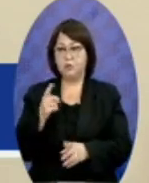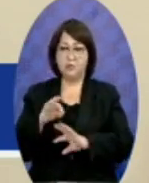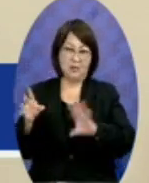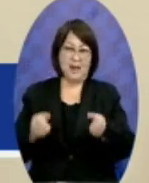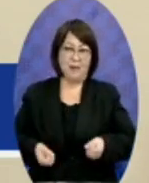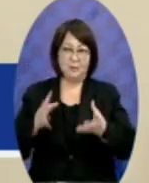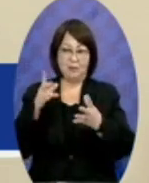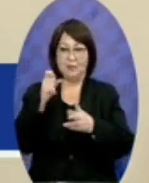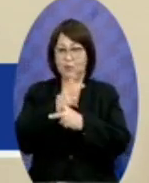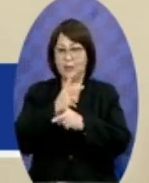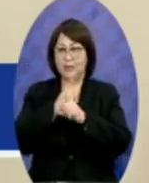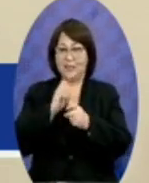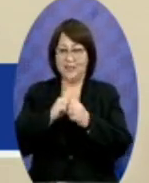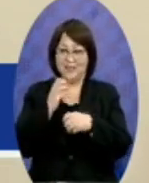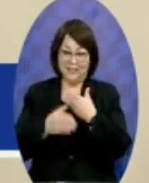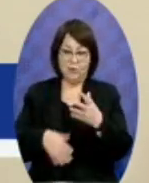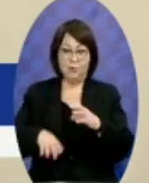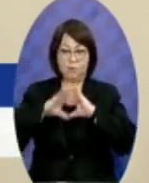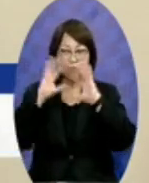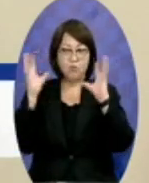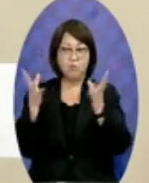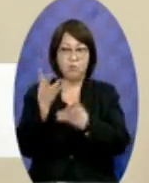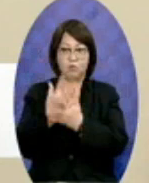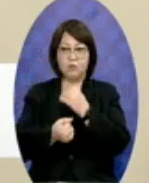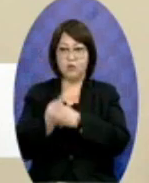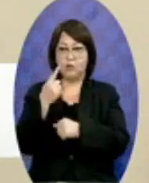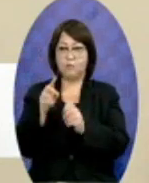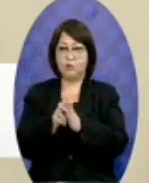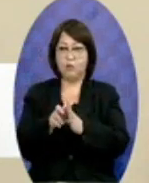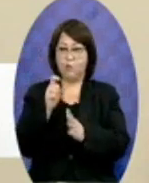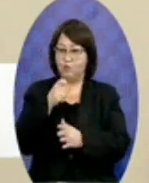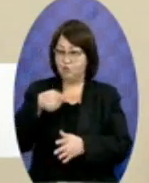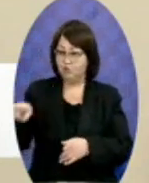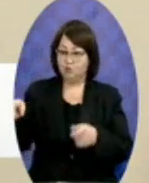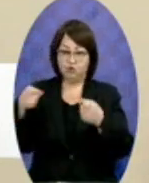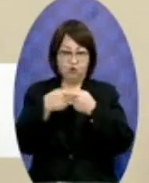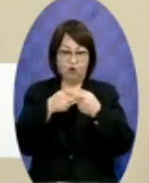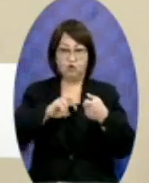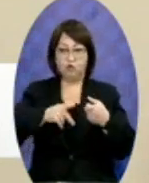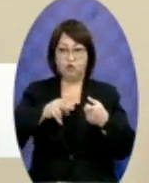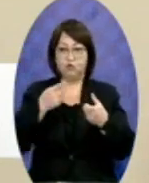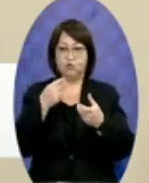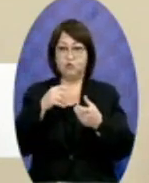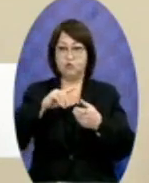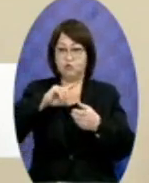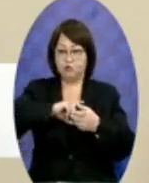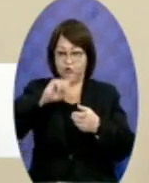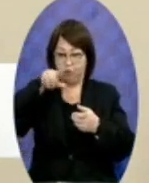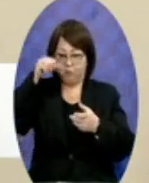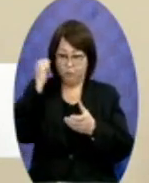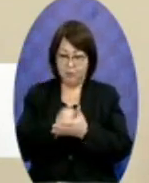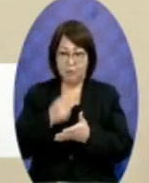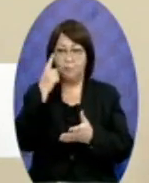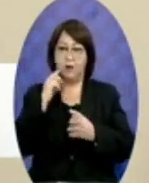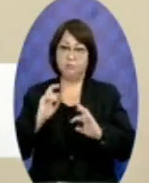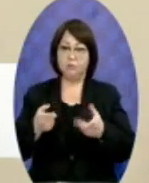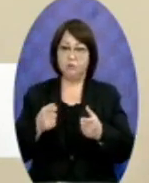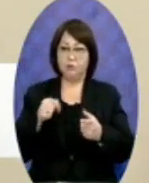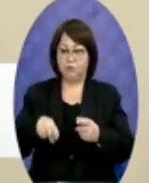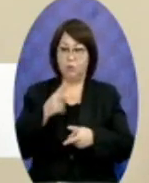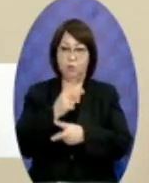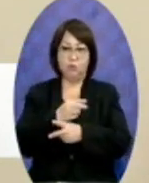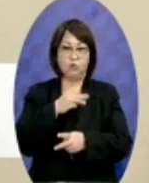Энэ хууль хэрэгжиж эхэлснээр энэ бүгд нэг болно. Хүндээ тавраад өөрчлөлтөг. Хэдийгээр зөвшөөрөл баталчаад маргааш нь өөрчлөж. Одоо өнөөдөр хууль хэрэгжүүлж байгаа